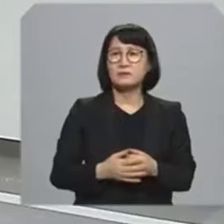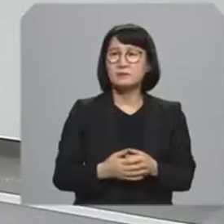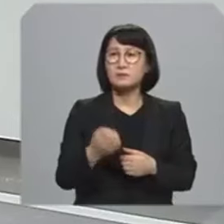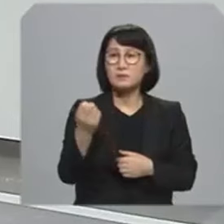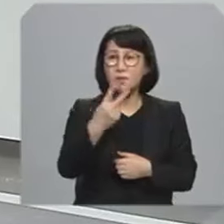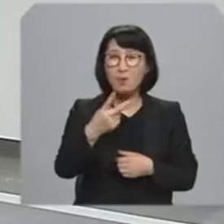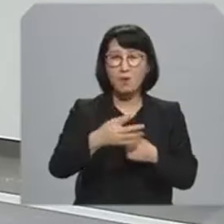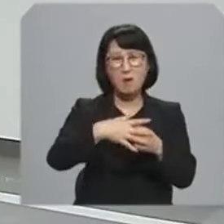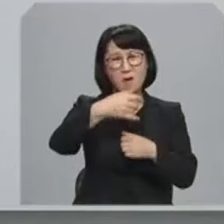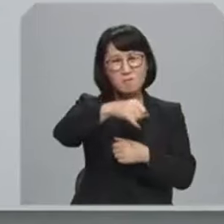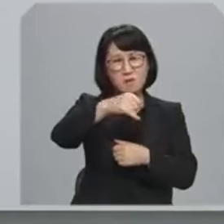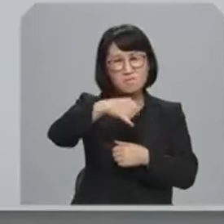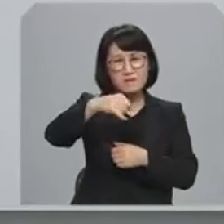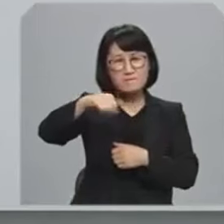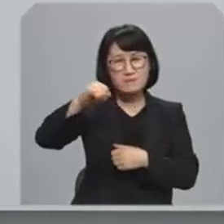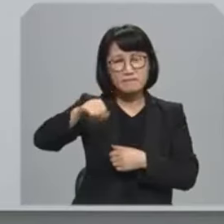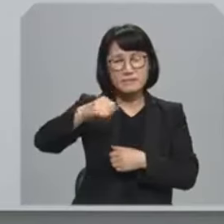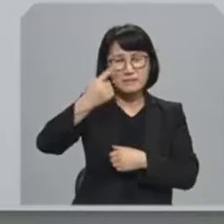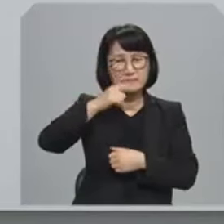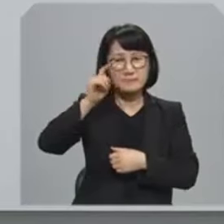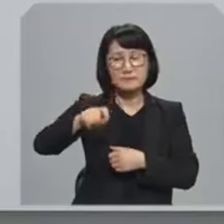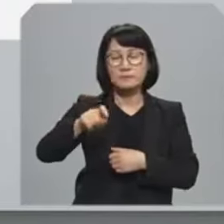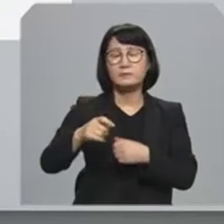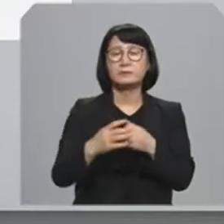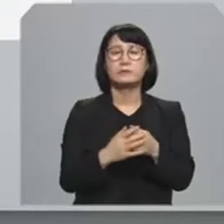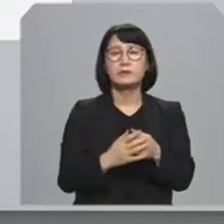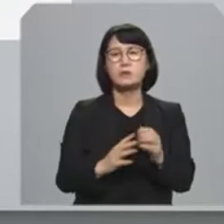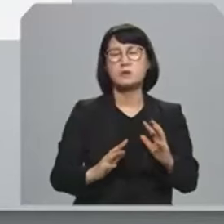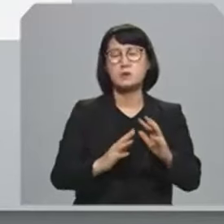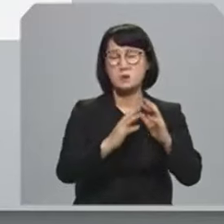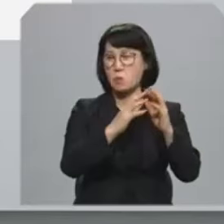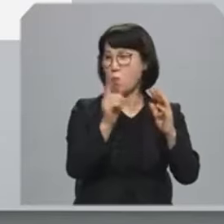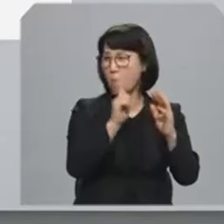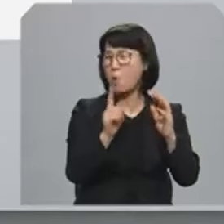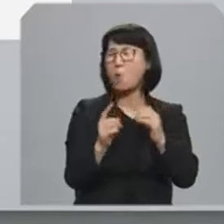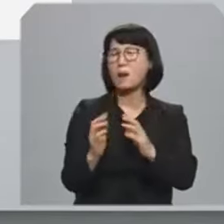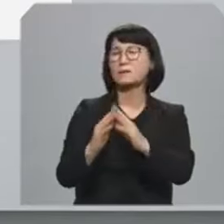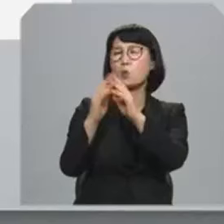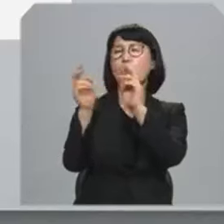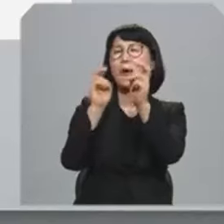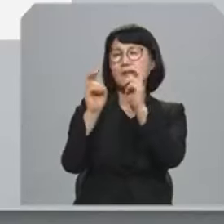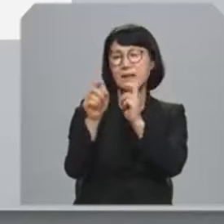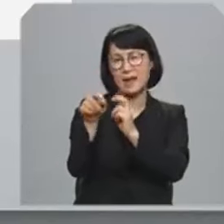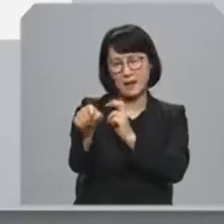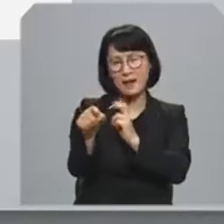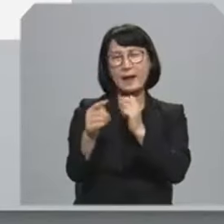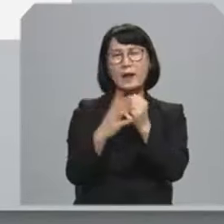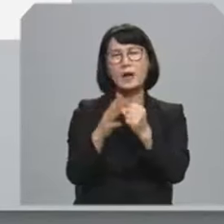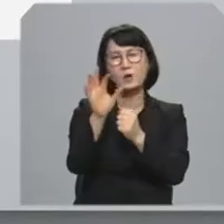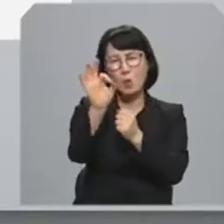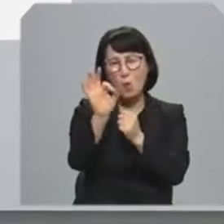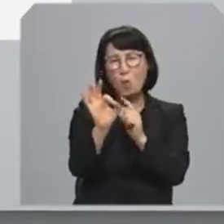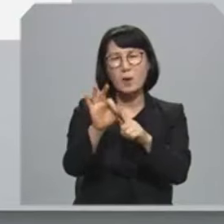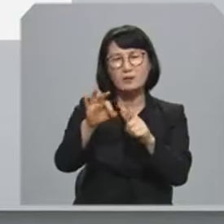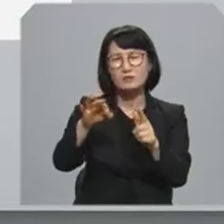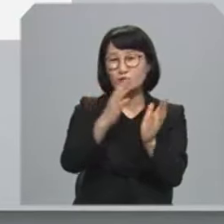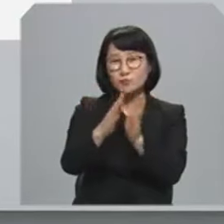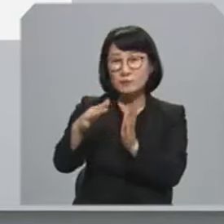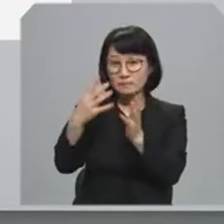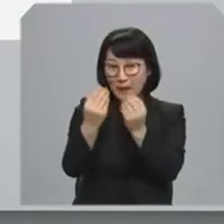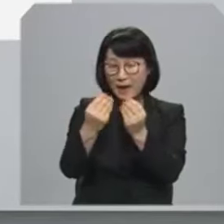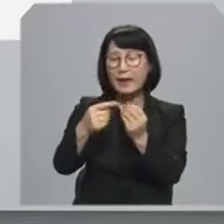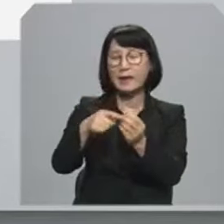잇따라 발견됐습니다. 분양 대행사 측은 하자는 시공사 측 자금난이 해결되는 대로 처리하겠다고 밝혔지만